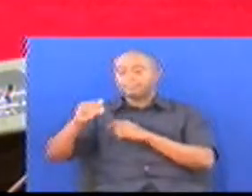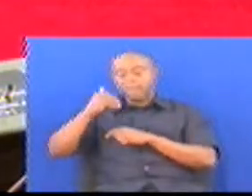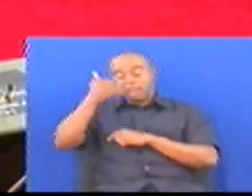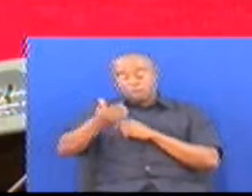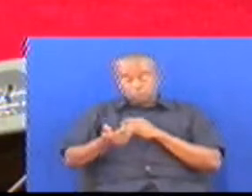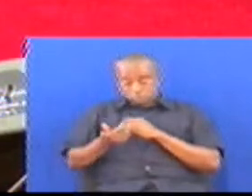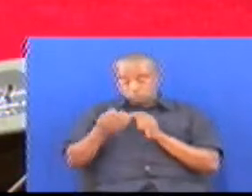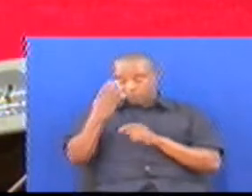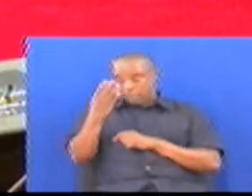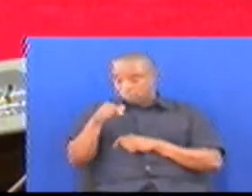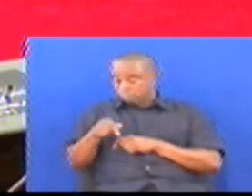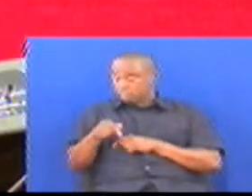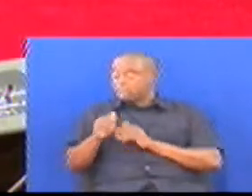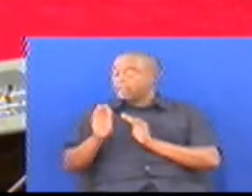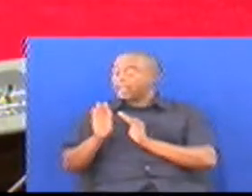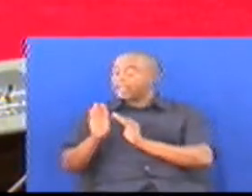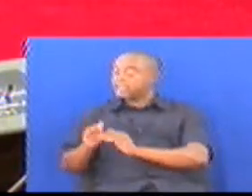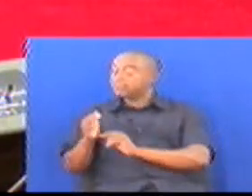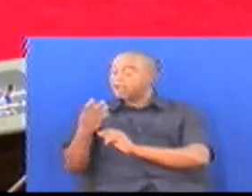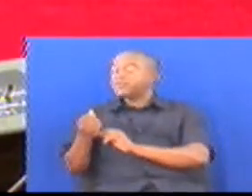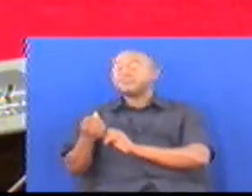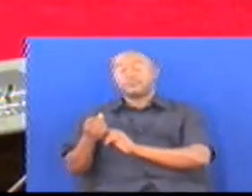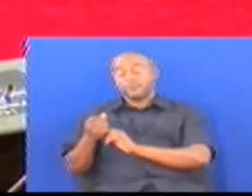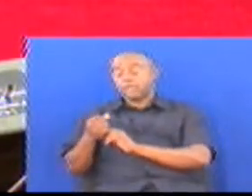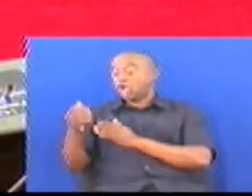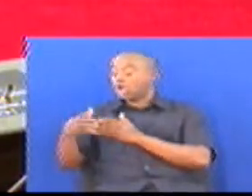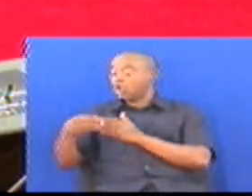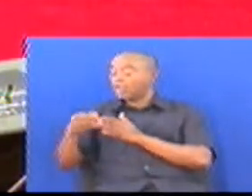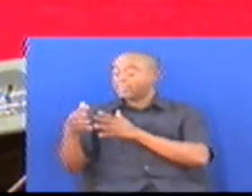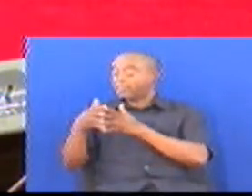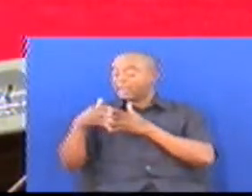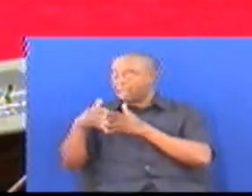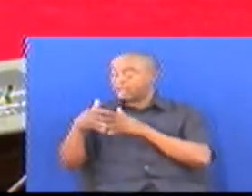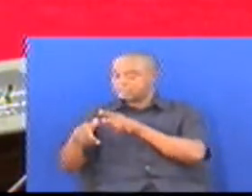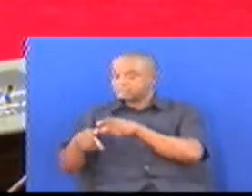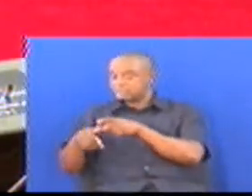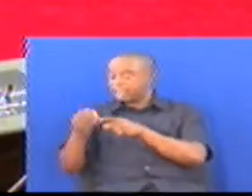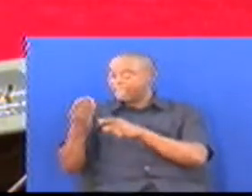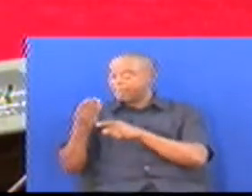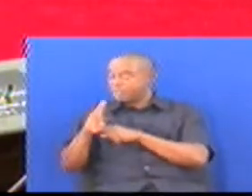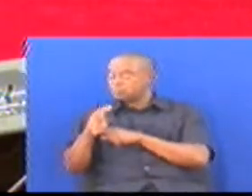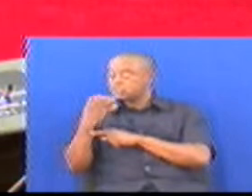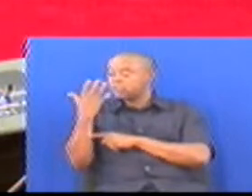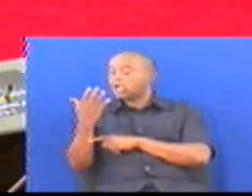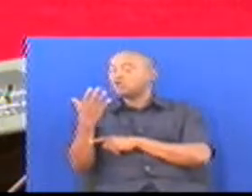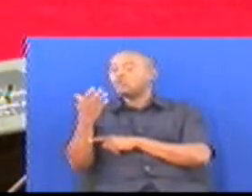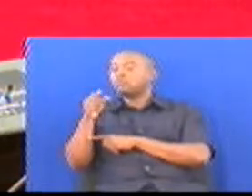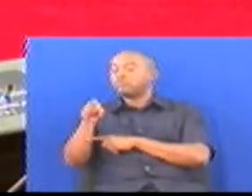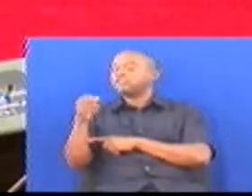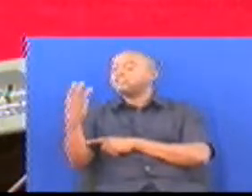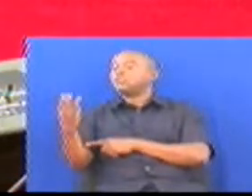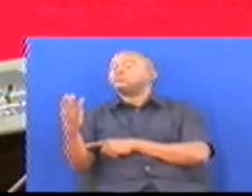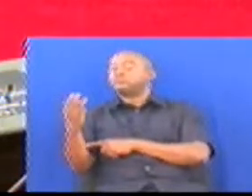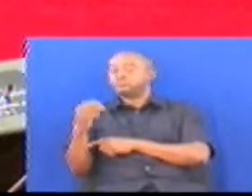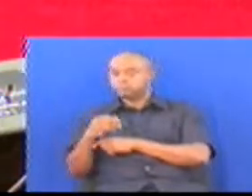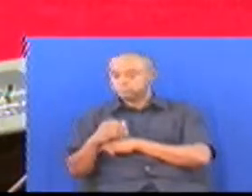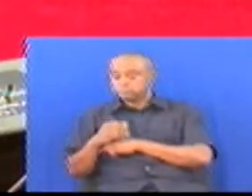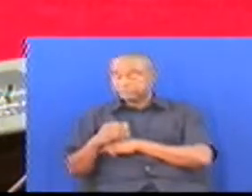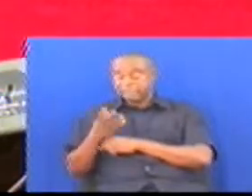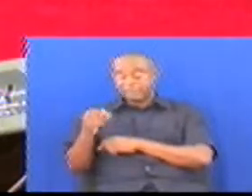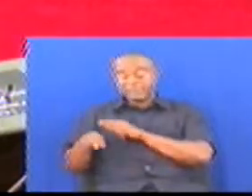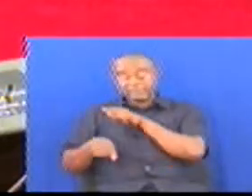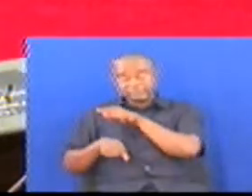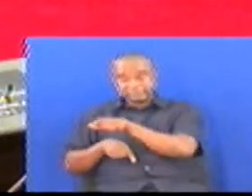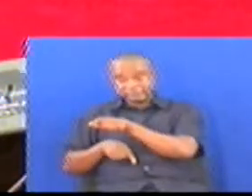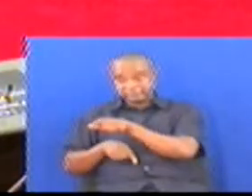2020 akiba ya fedha za kigeni ilifikia dola za Marekani bilioni 5.3. Kiasi